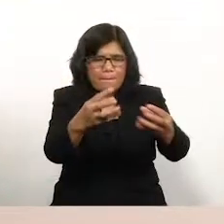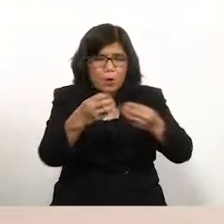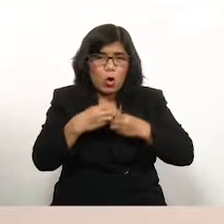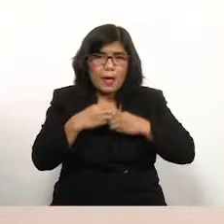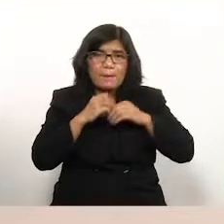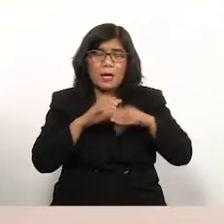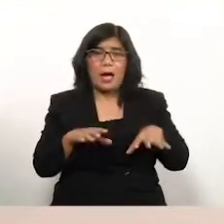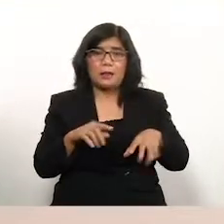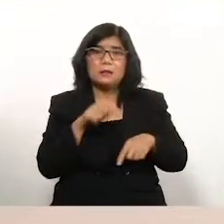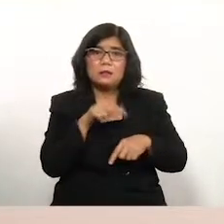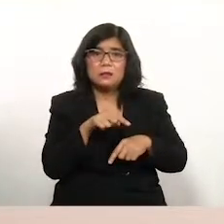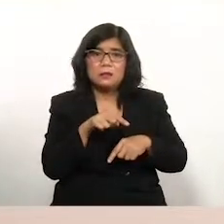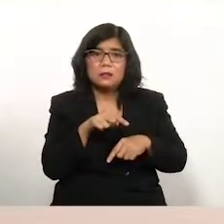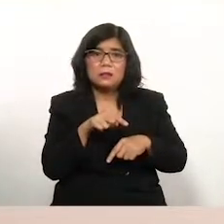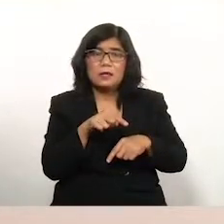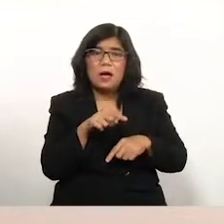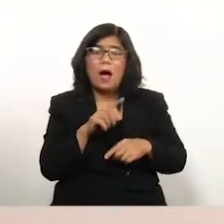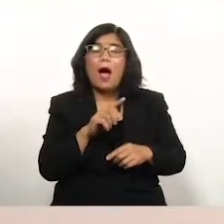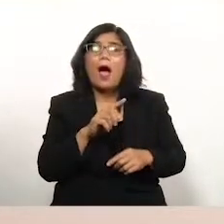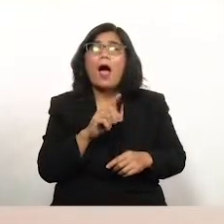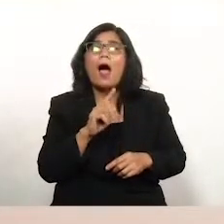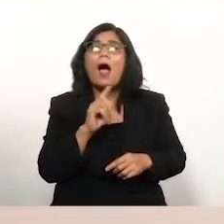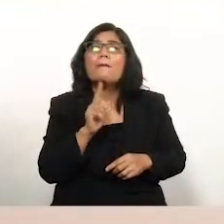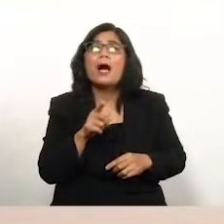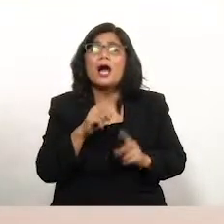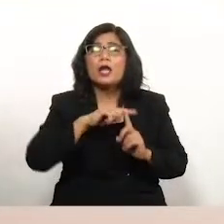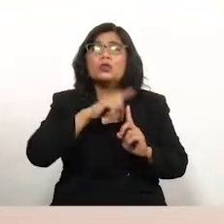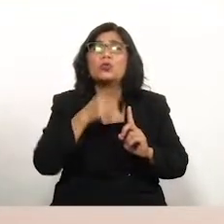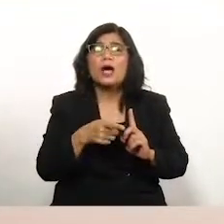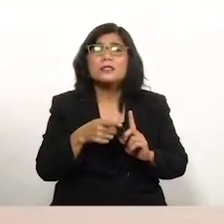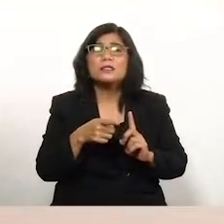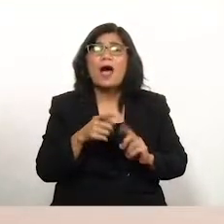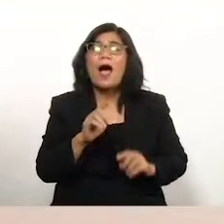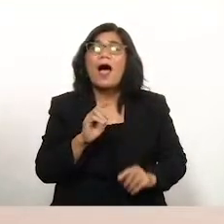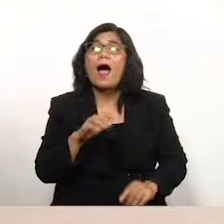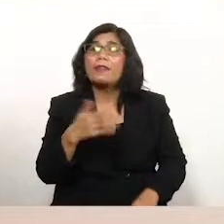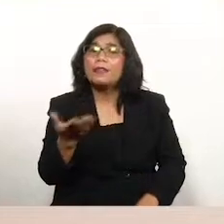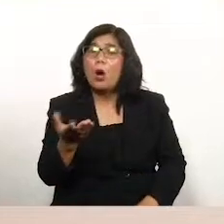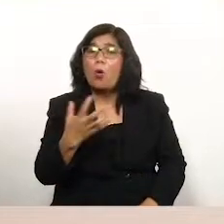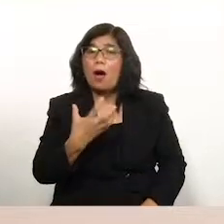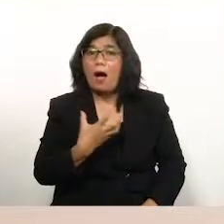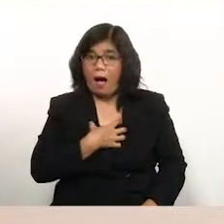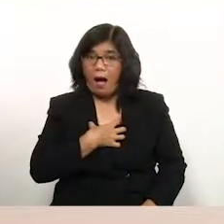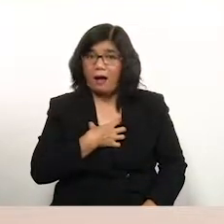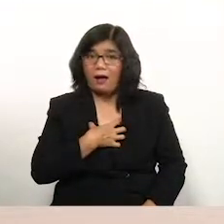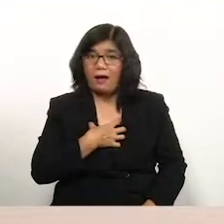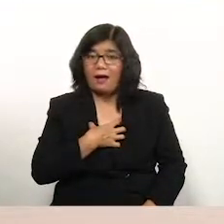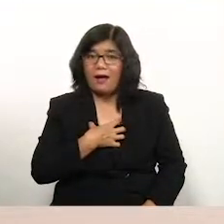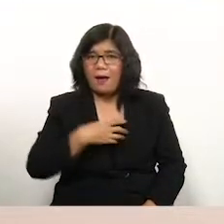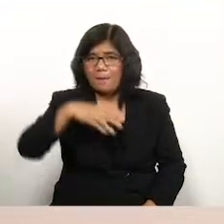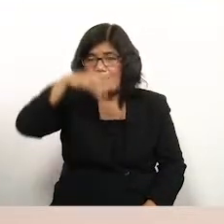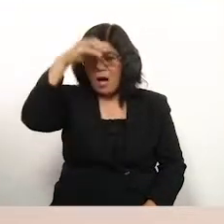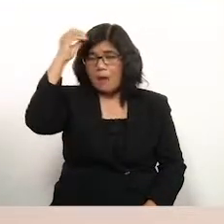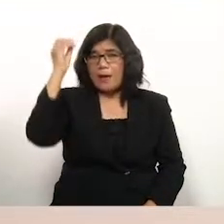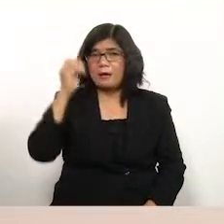ini Hai Apakah tugas atau justru ha ha Hai pemahaman